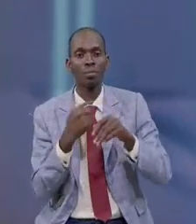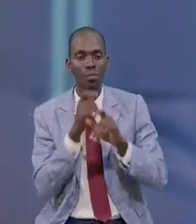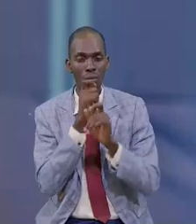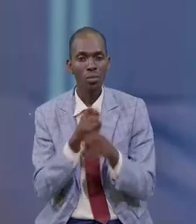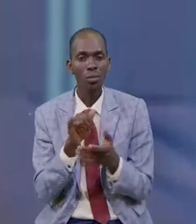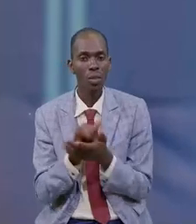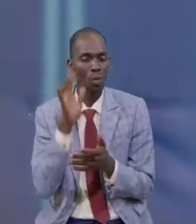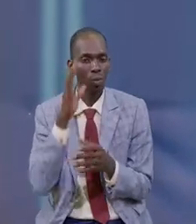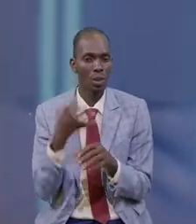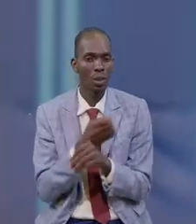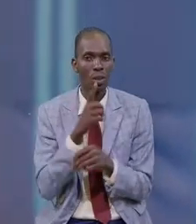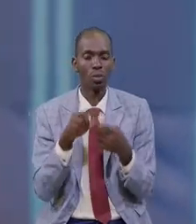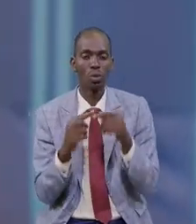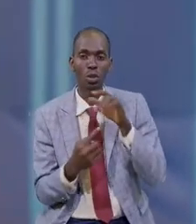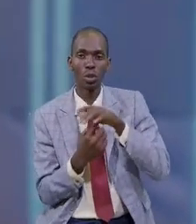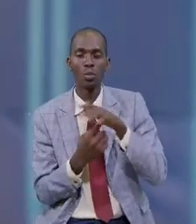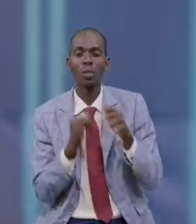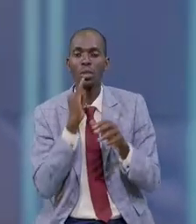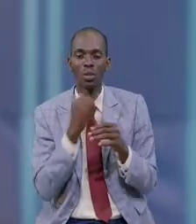t'amènera au sommet est déjà en toi